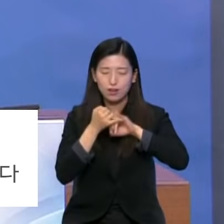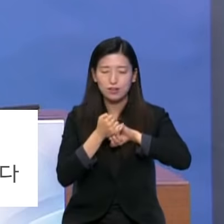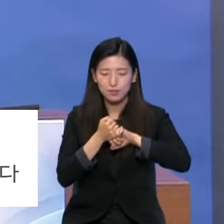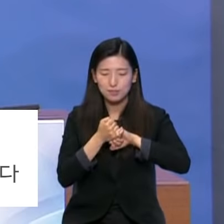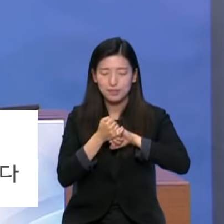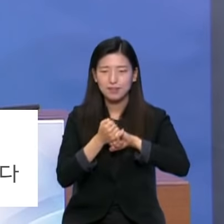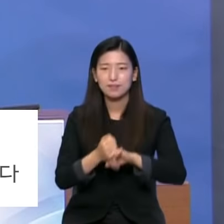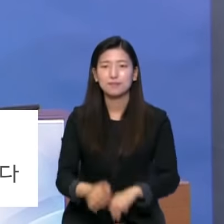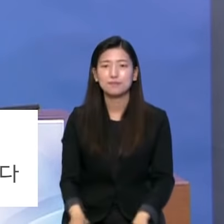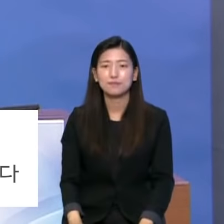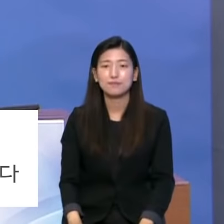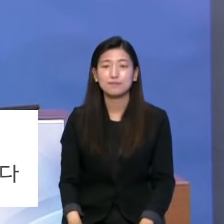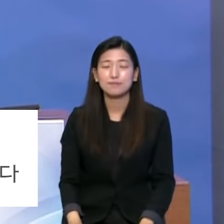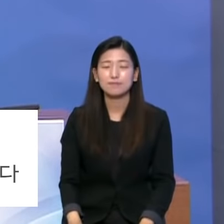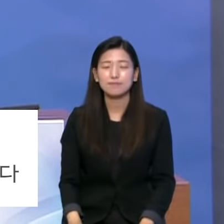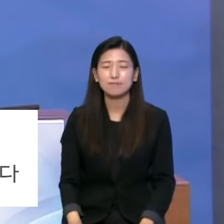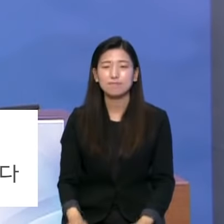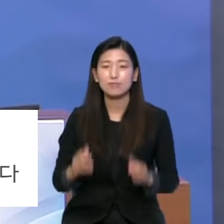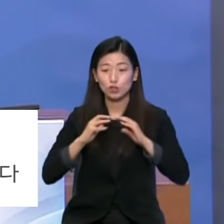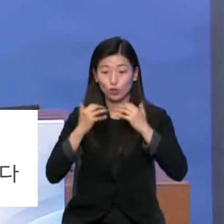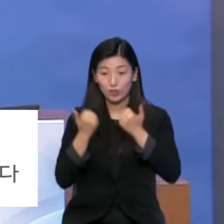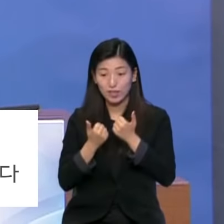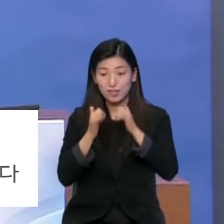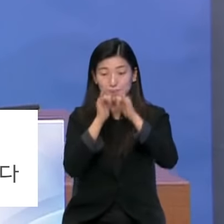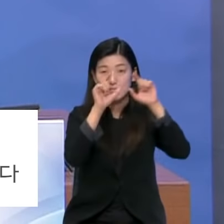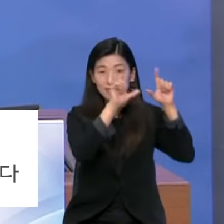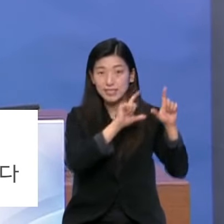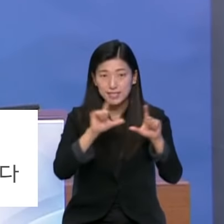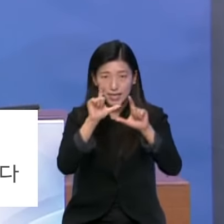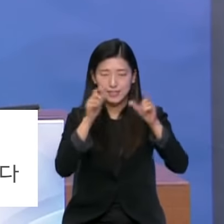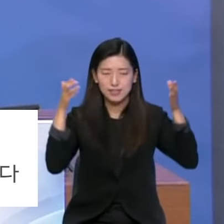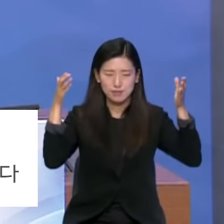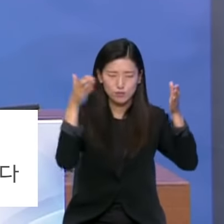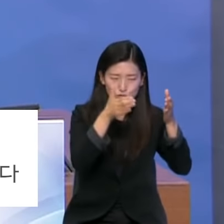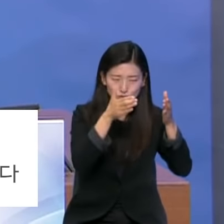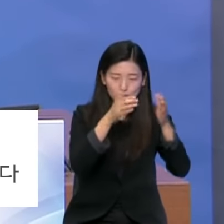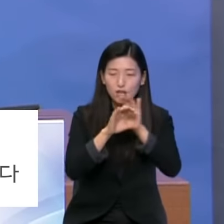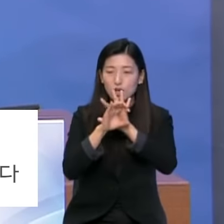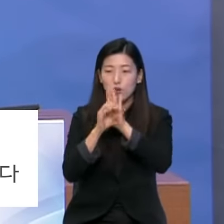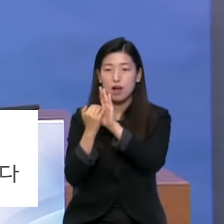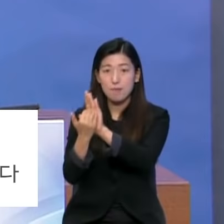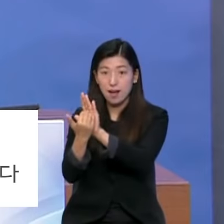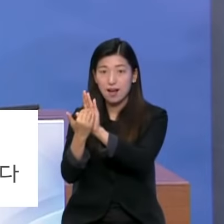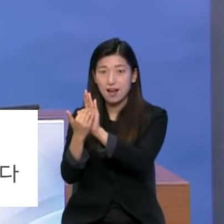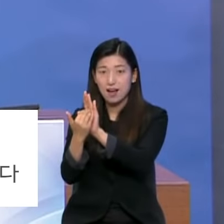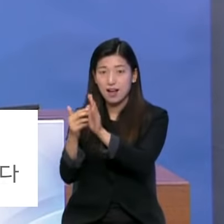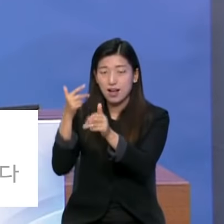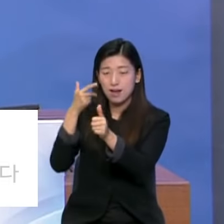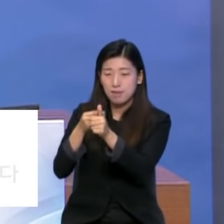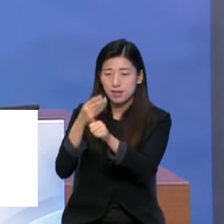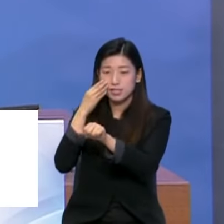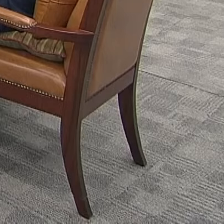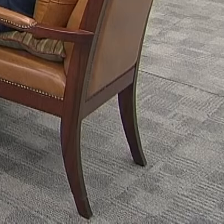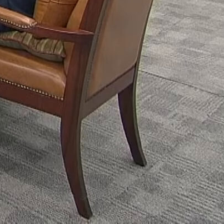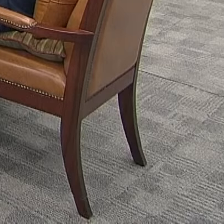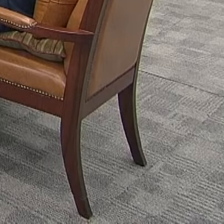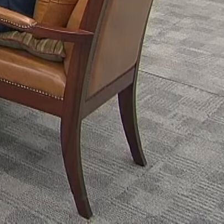국회는 민생 경제를 돌보고 백신 접종과 방역에 결코 소홀하지 않을 것입니다.